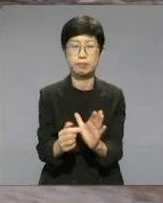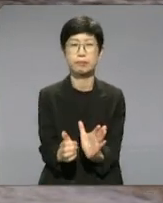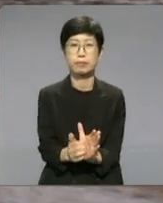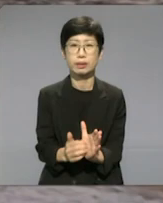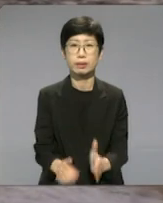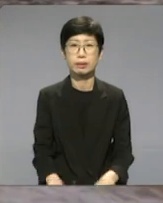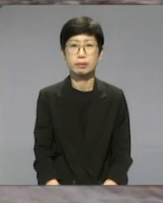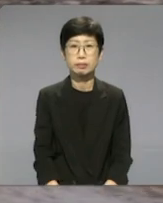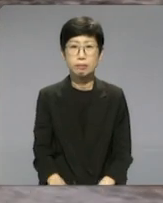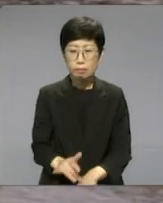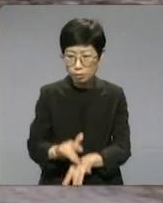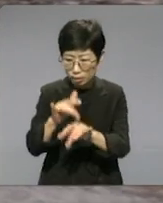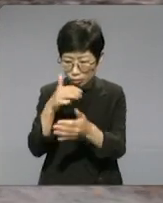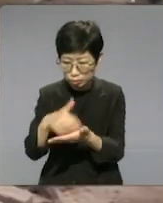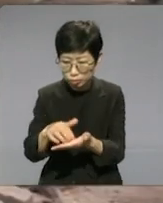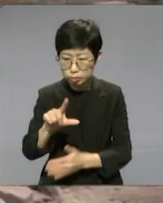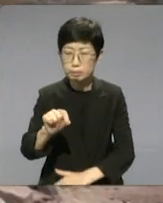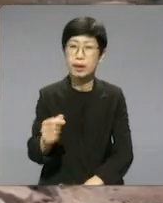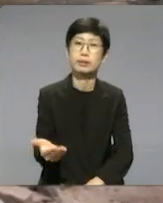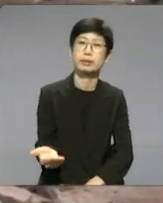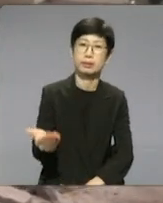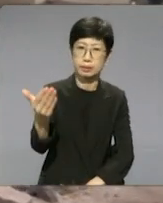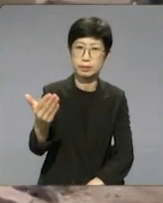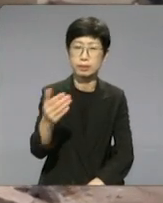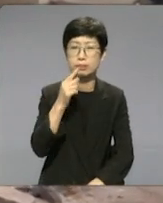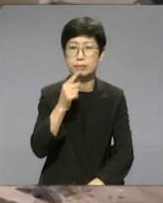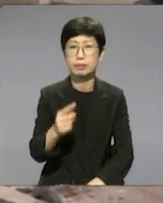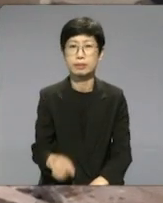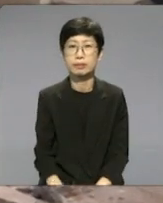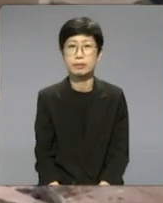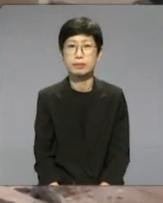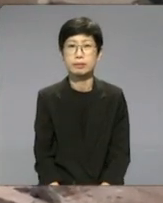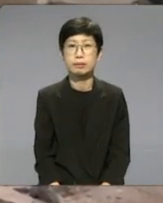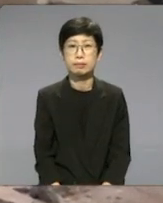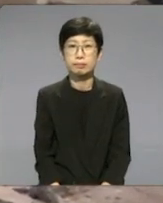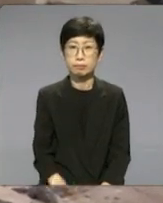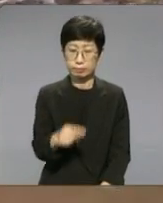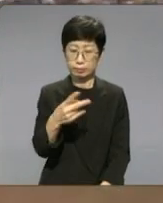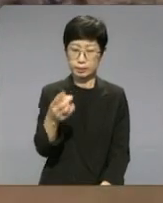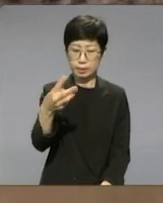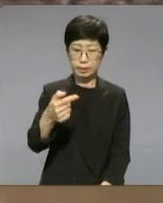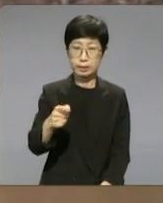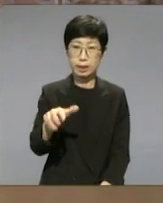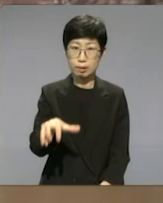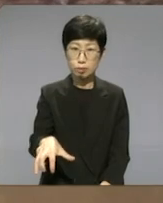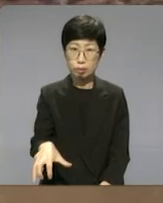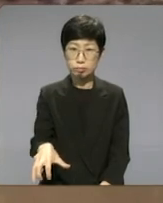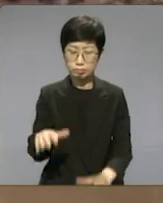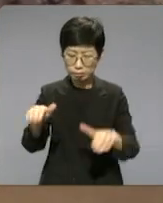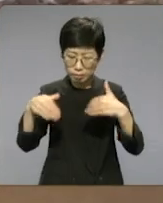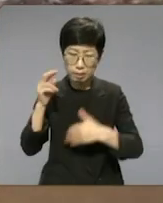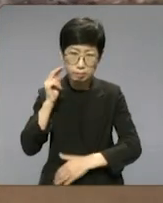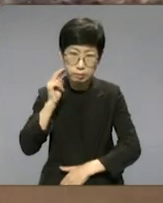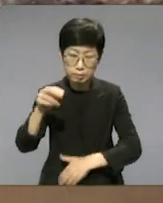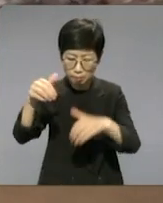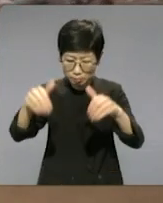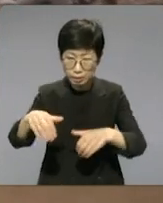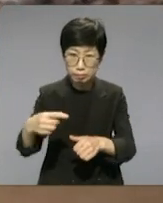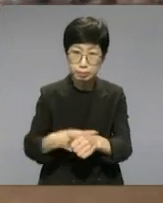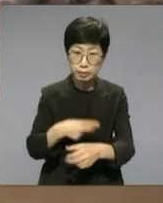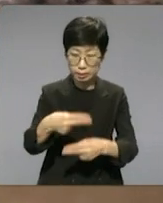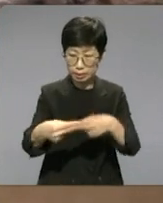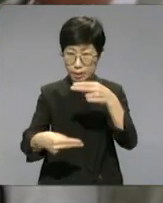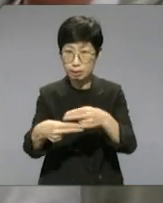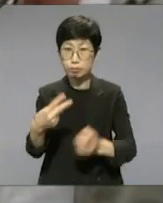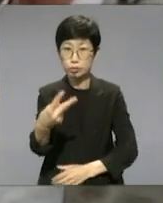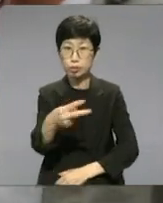밝혔습니다 실종자도 최소 만명에 달하는 것으로 추정했습니다 테레나는 지난 10일 폭풍으로 외곽지역 댐 두 곳이